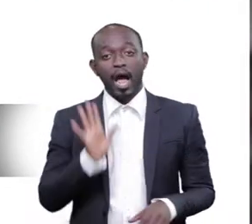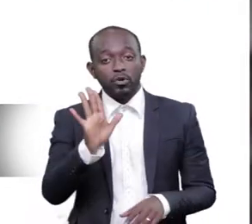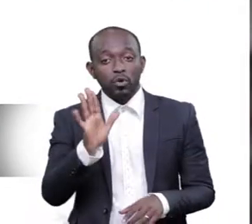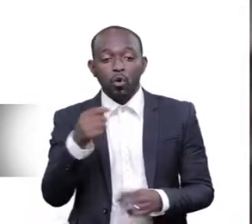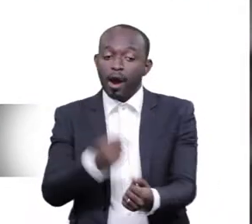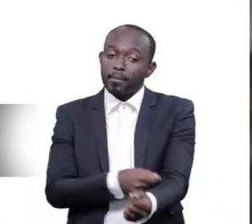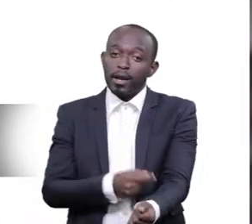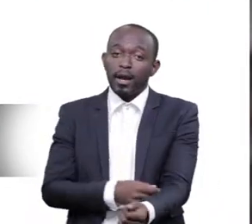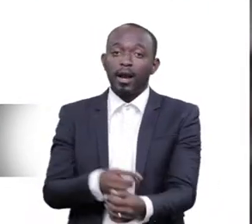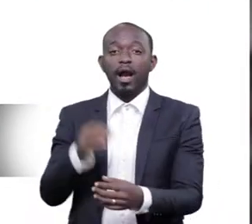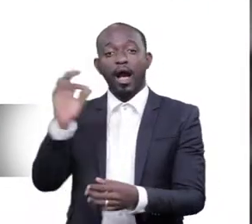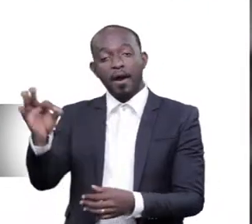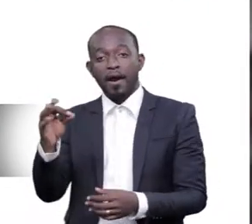kumfasha